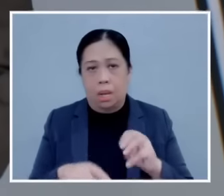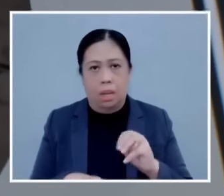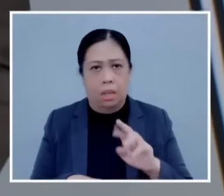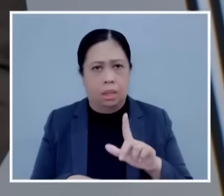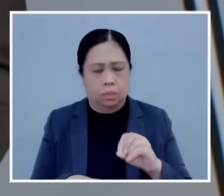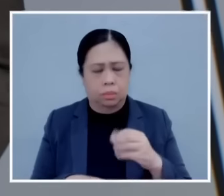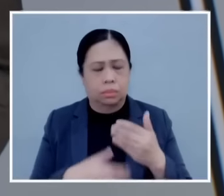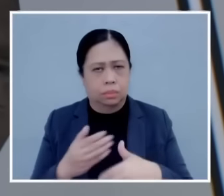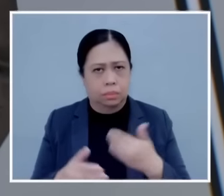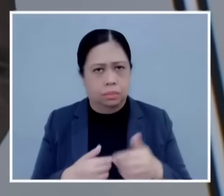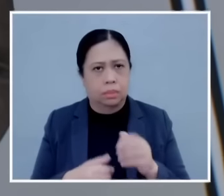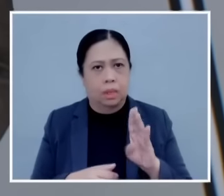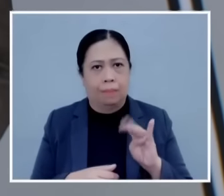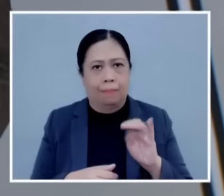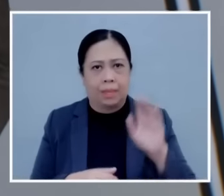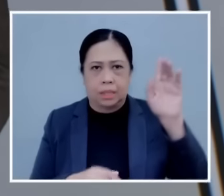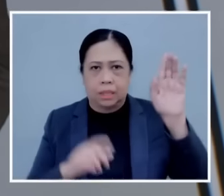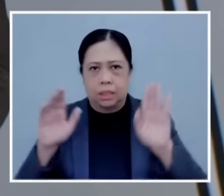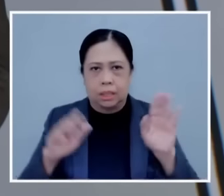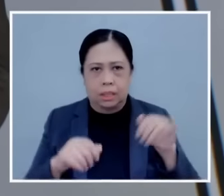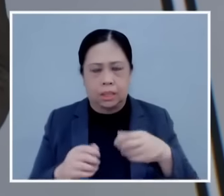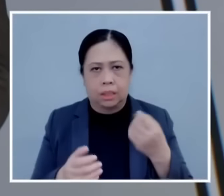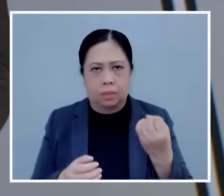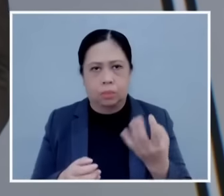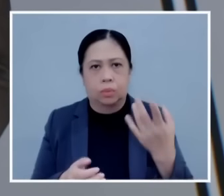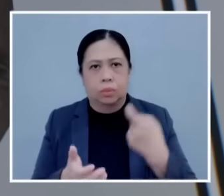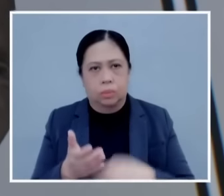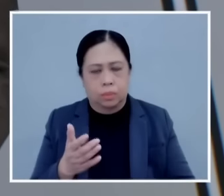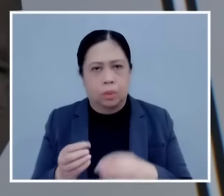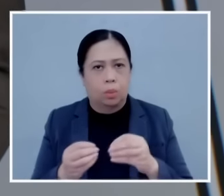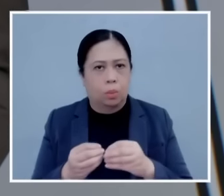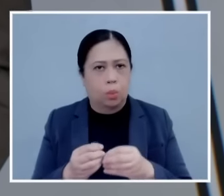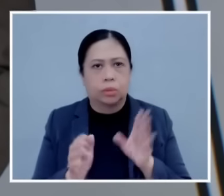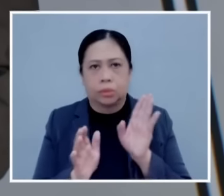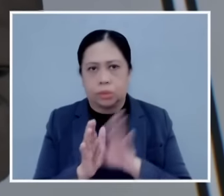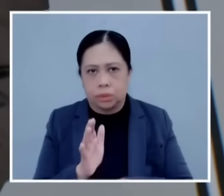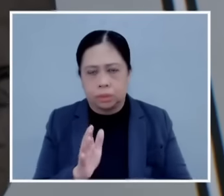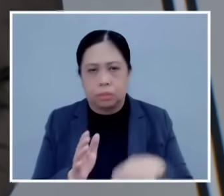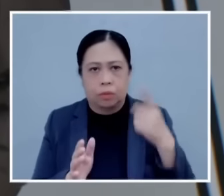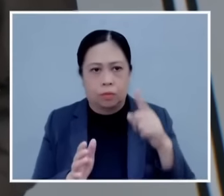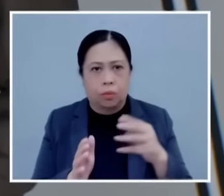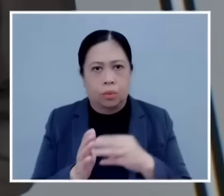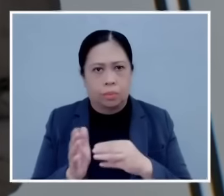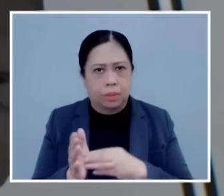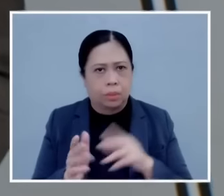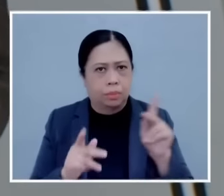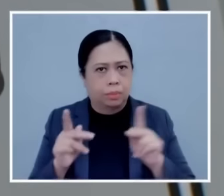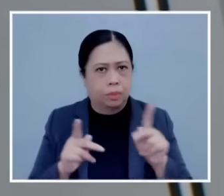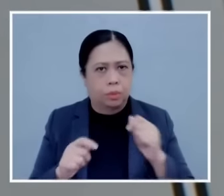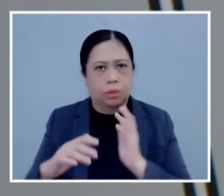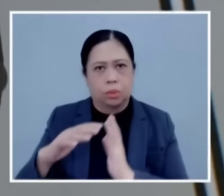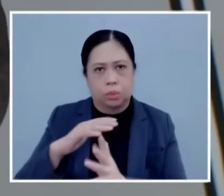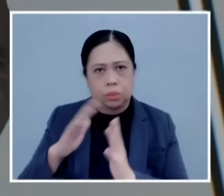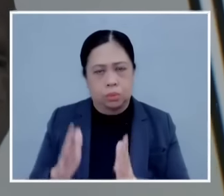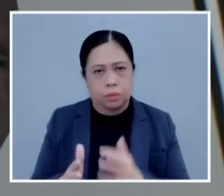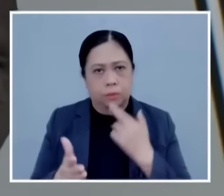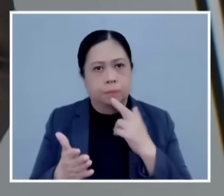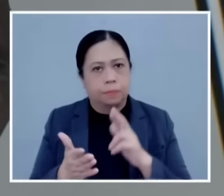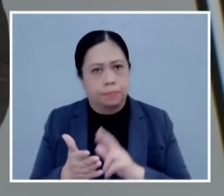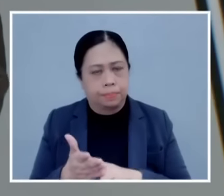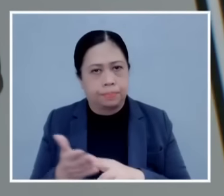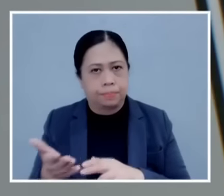proseso ang bidding at ito ang pinakamurang supply para sa milyong-milyong consumer. Nagpapatrol,